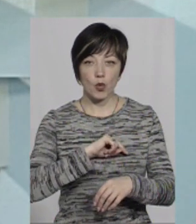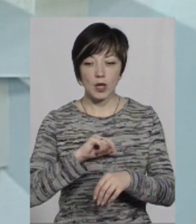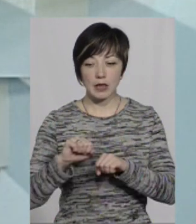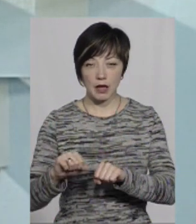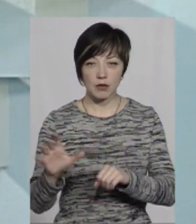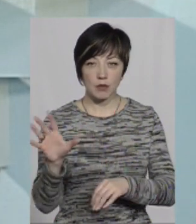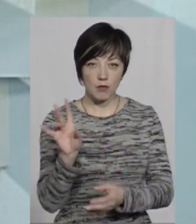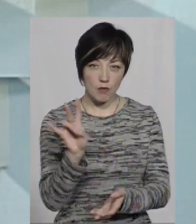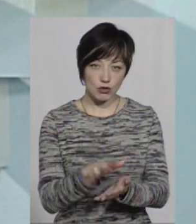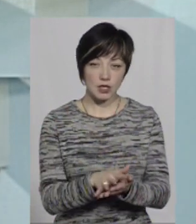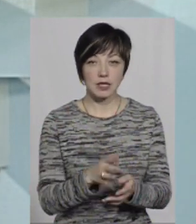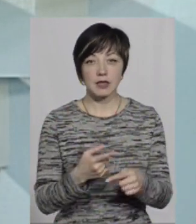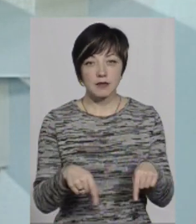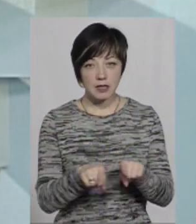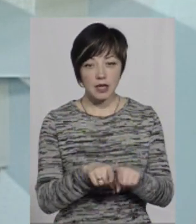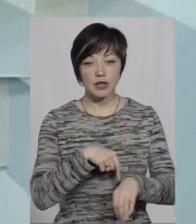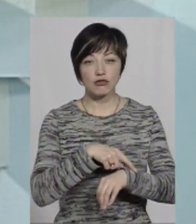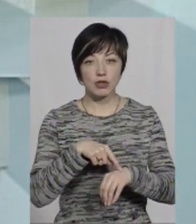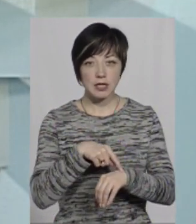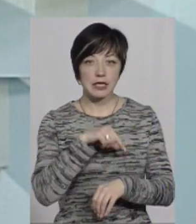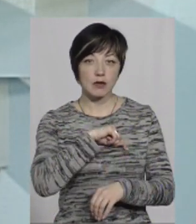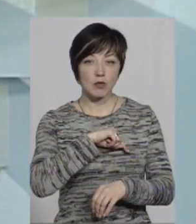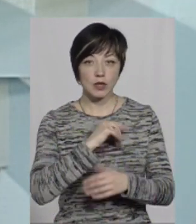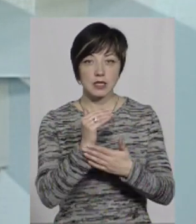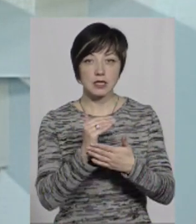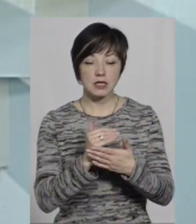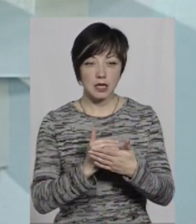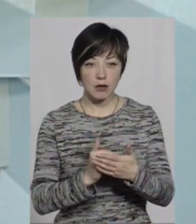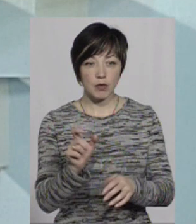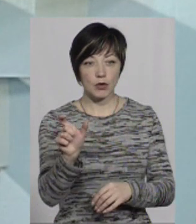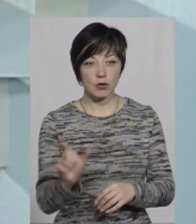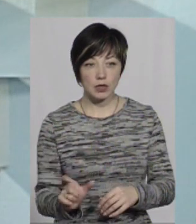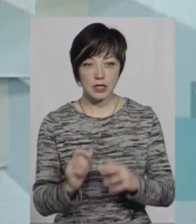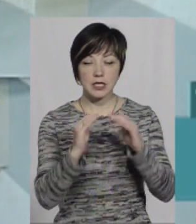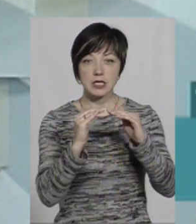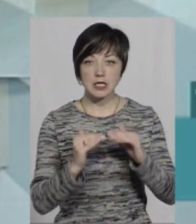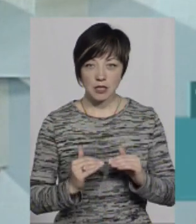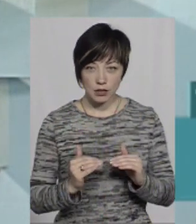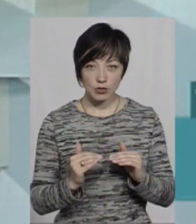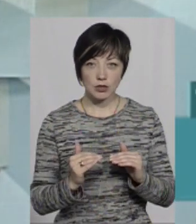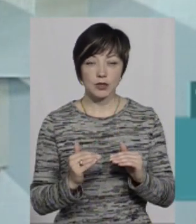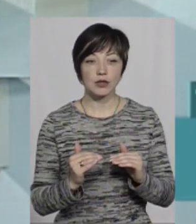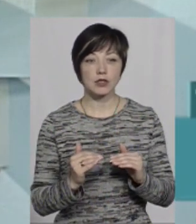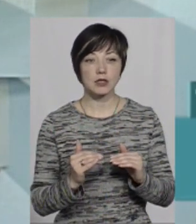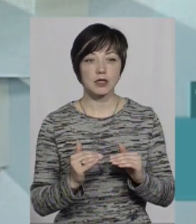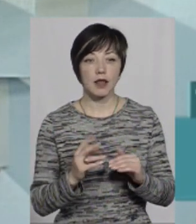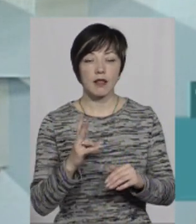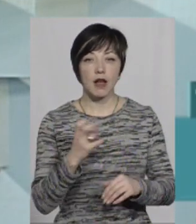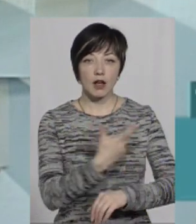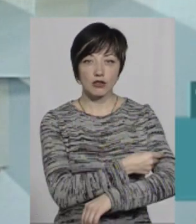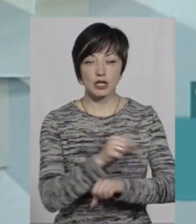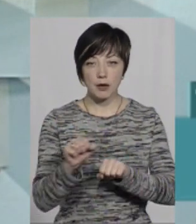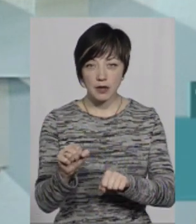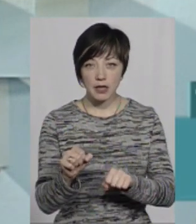імунітет пожиттєвий. Все-таки з часом імунна система людини знижується, імунна відповідь на